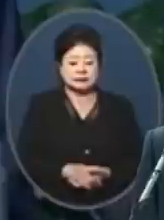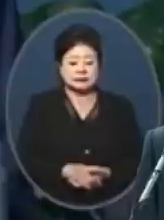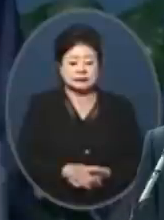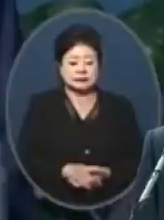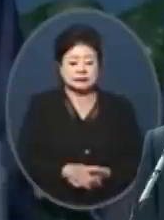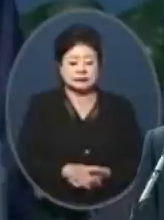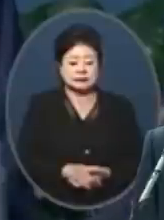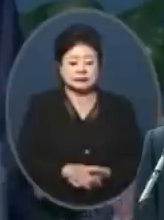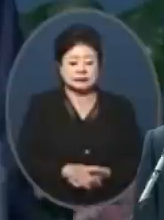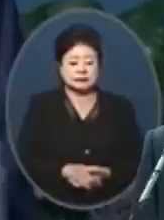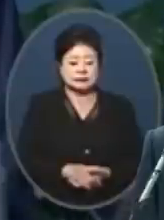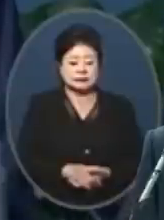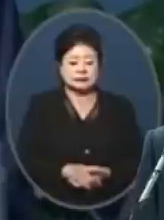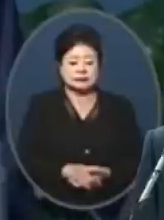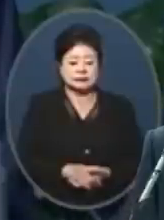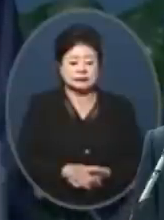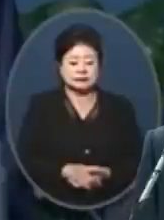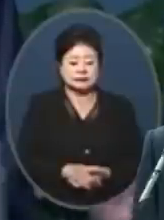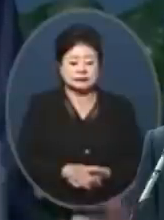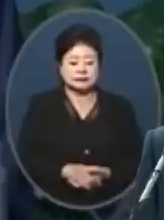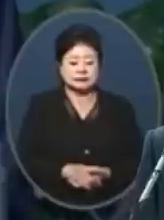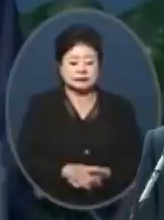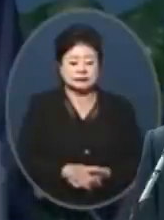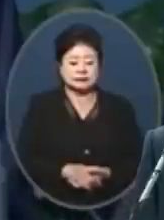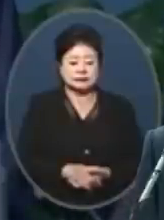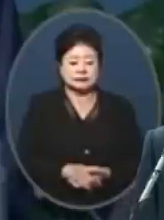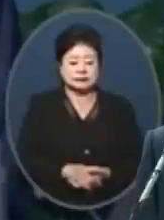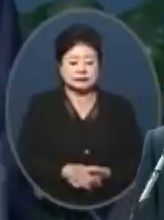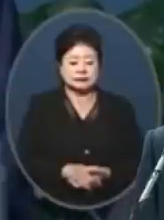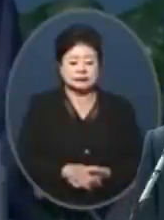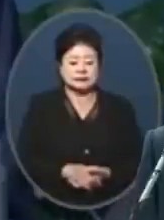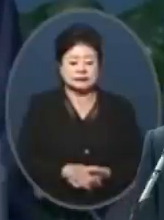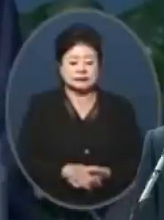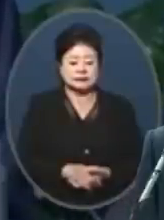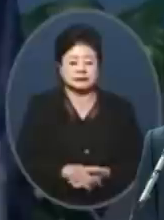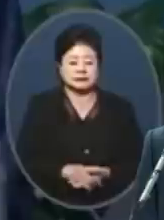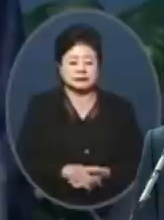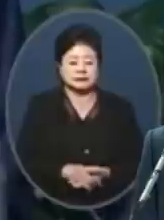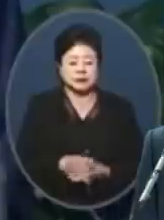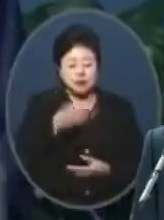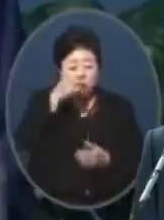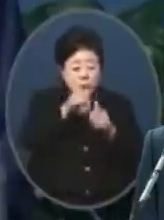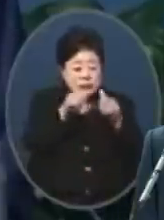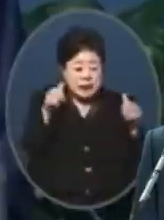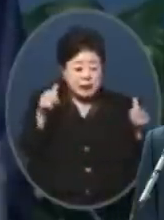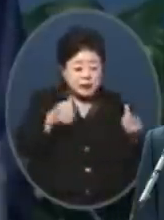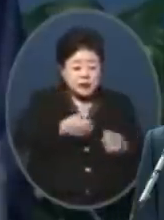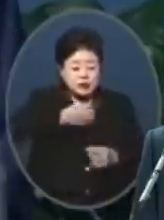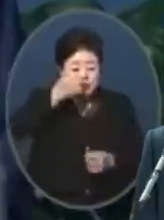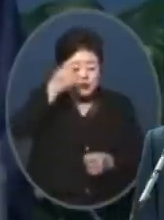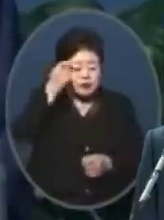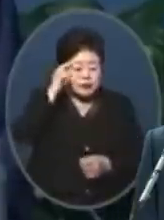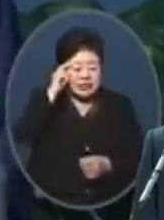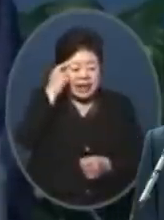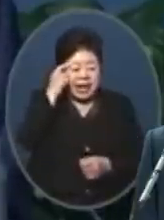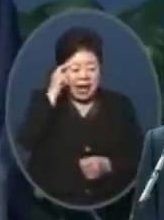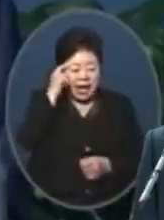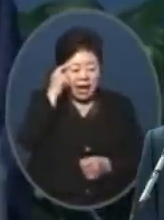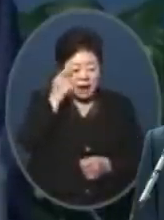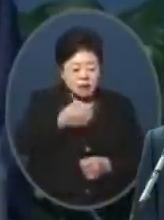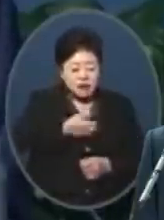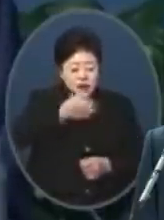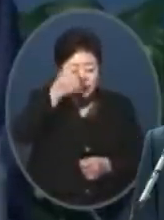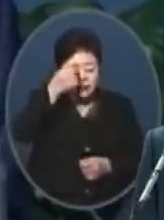mother is the moon and the star, moon and the sun are bowing down to you." 그러나 요셉은 꿈을 생각하고